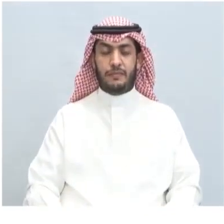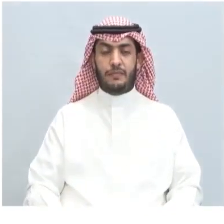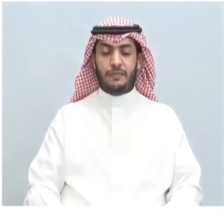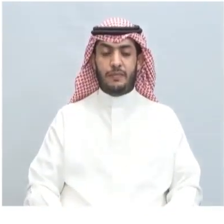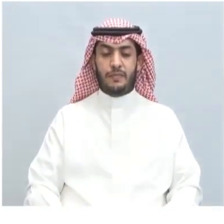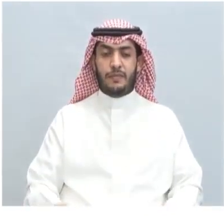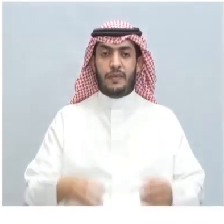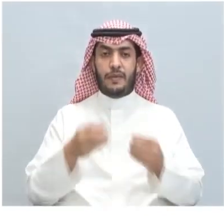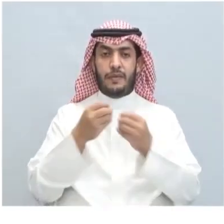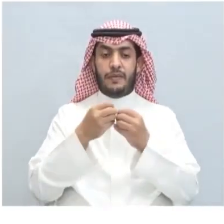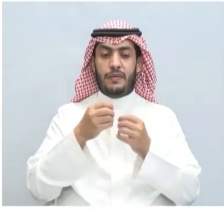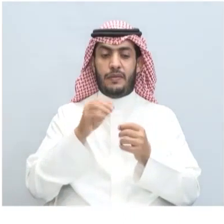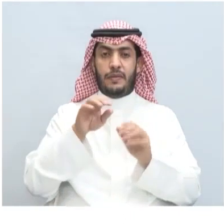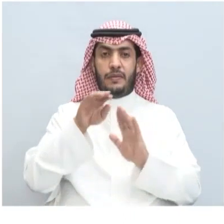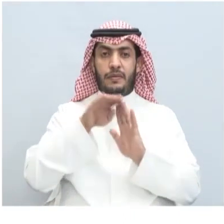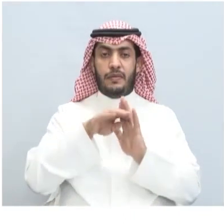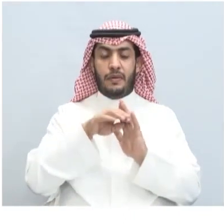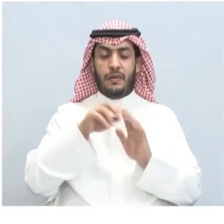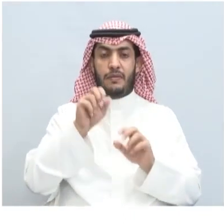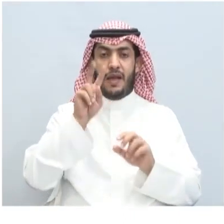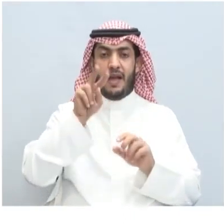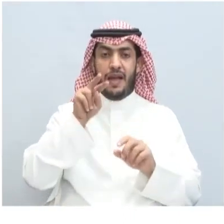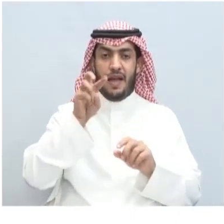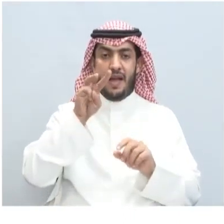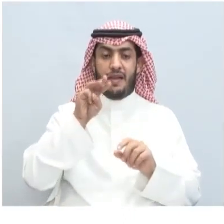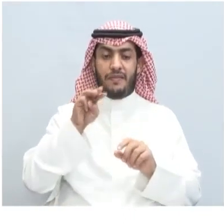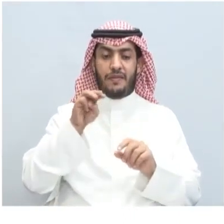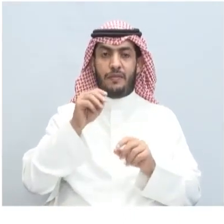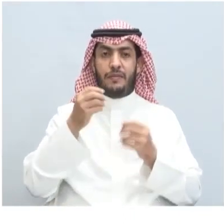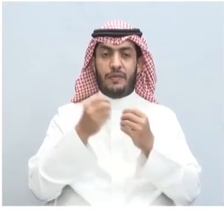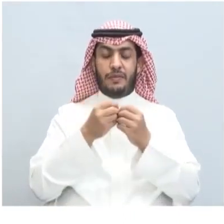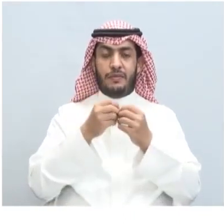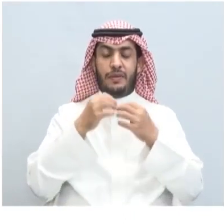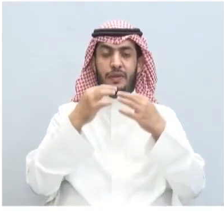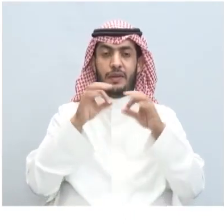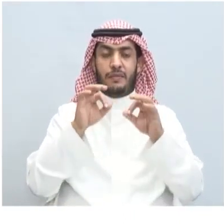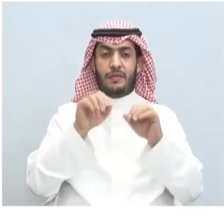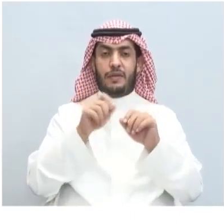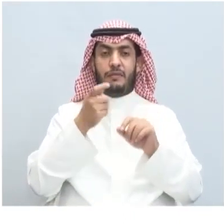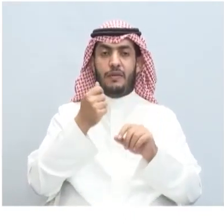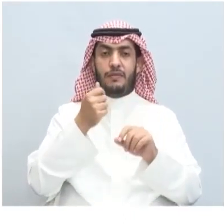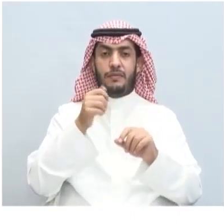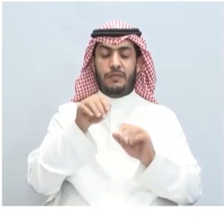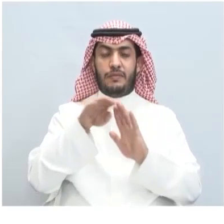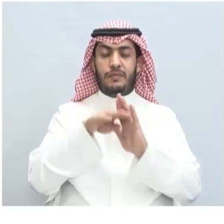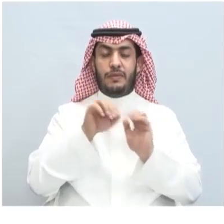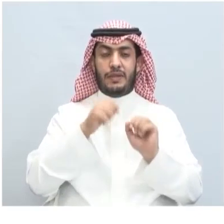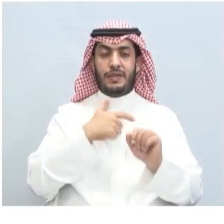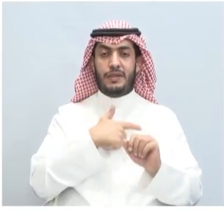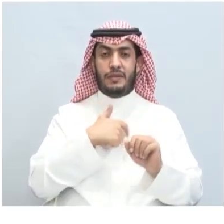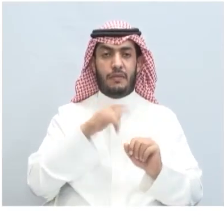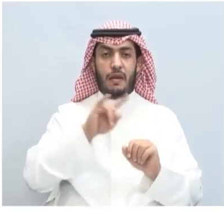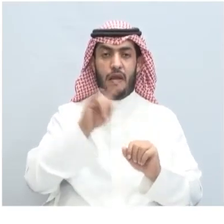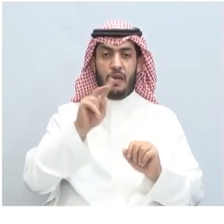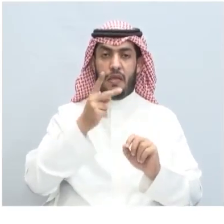على عدد الاسهم الجديد اذا المبلغ هو 2000 وعدد الاسهم الجديد 110 سيظهر لدينا هذا المبلغ وهذا ما نقصد به ان لا